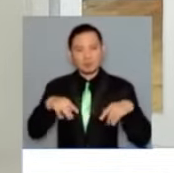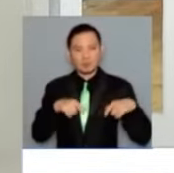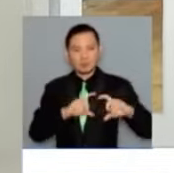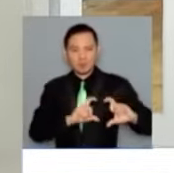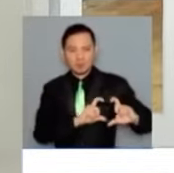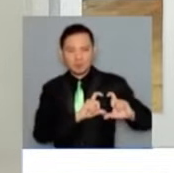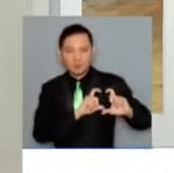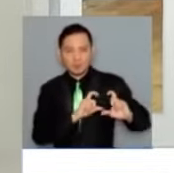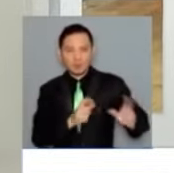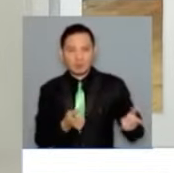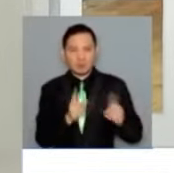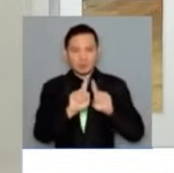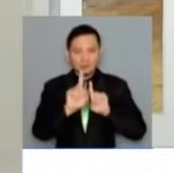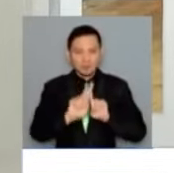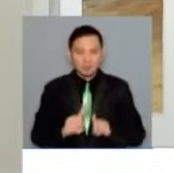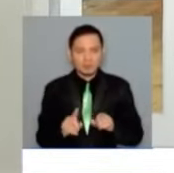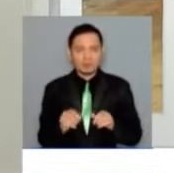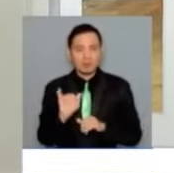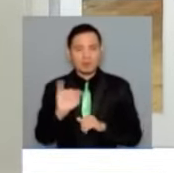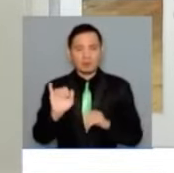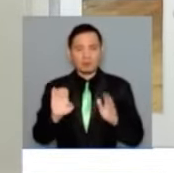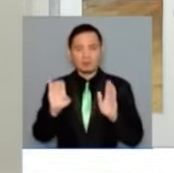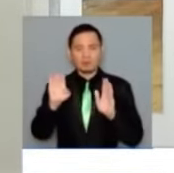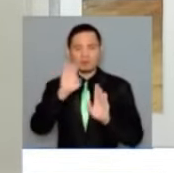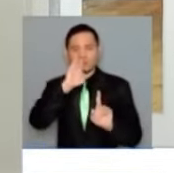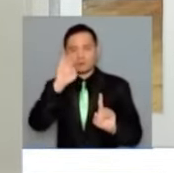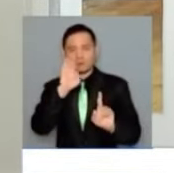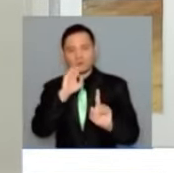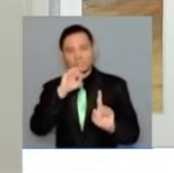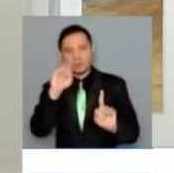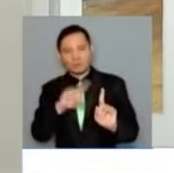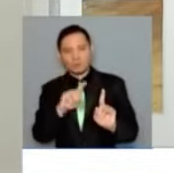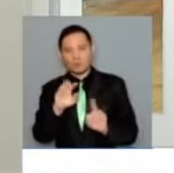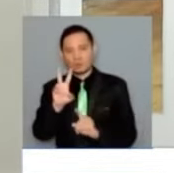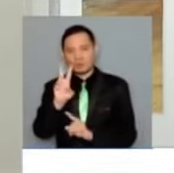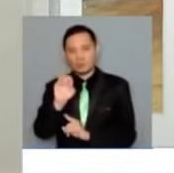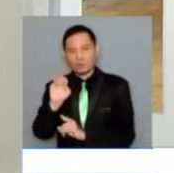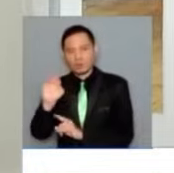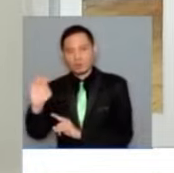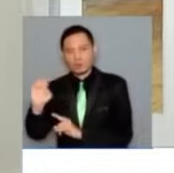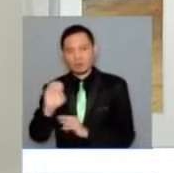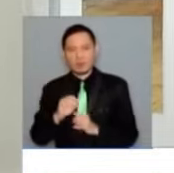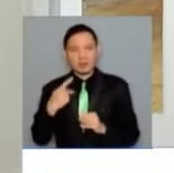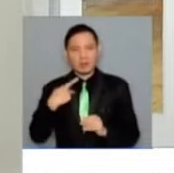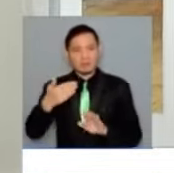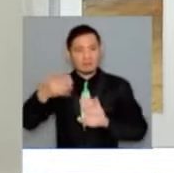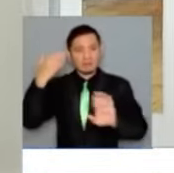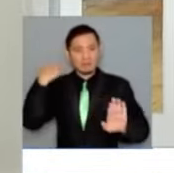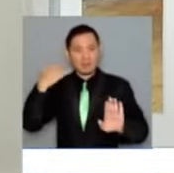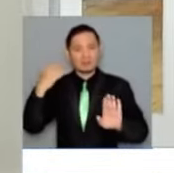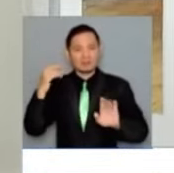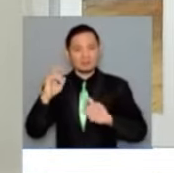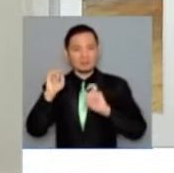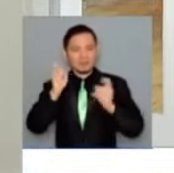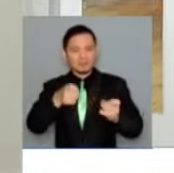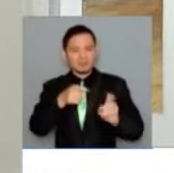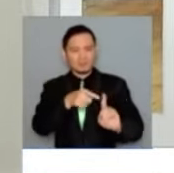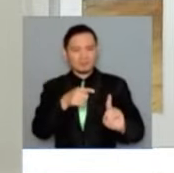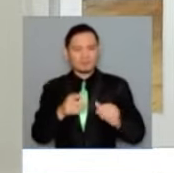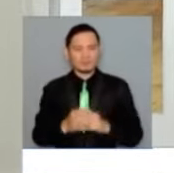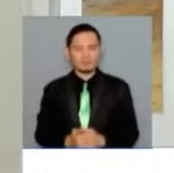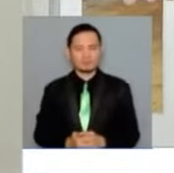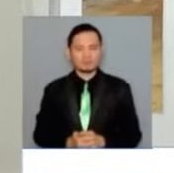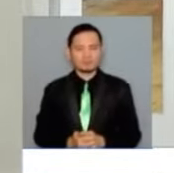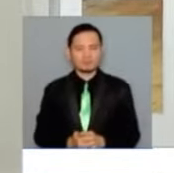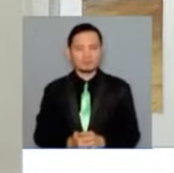ito sa ilalim ng Executive Order 297 Series of 2000 na na-issue noong panahon ng dating Presidente Erap Estrada. Yung